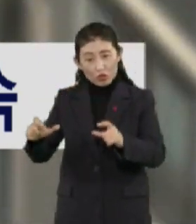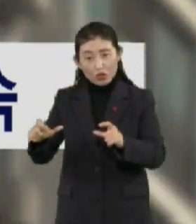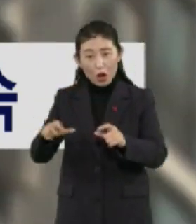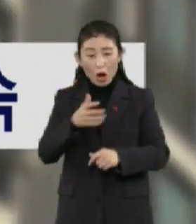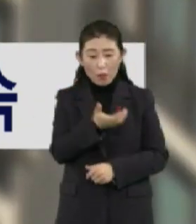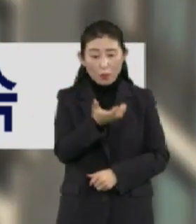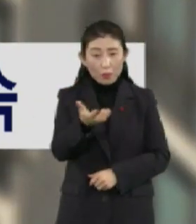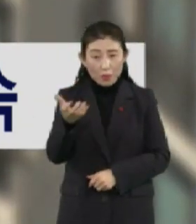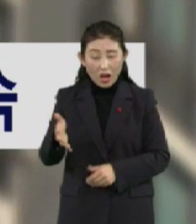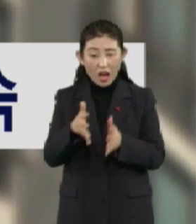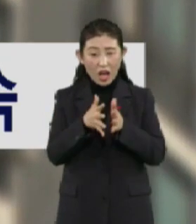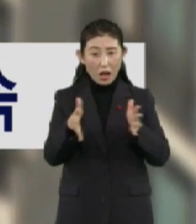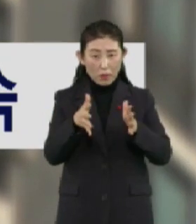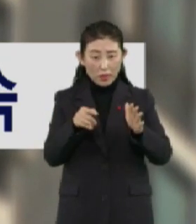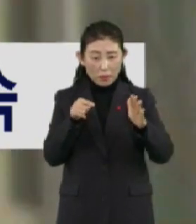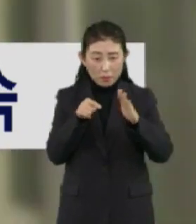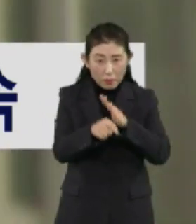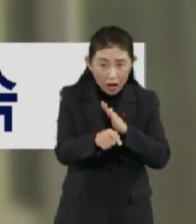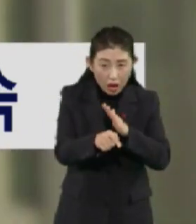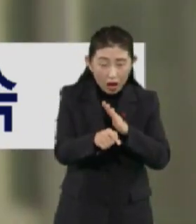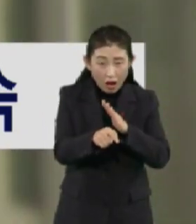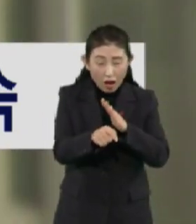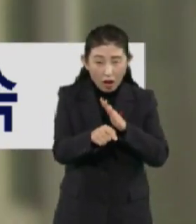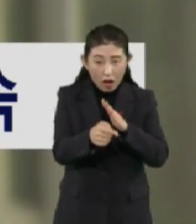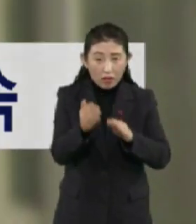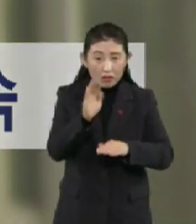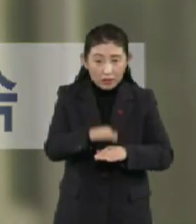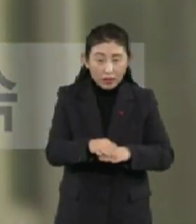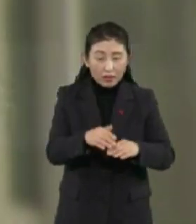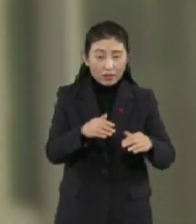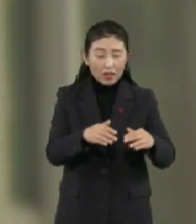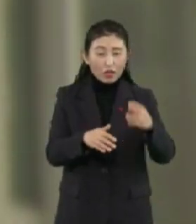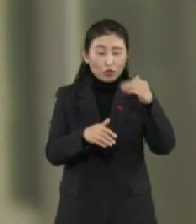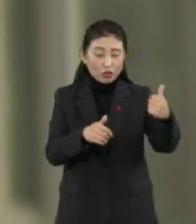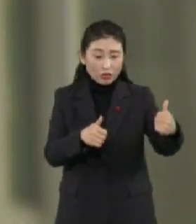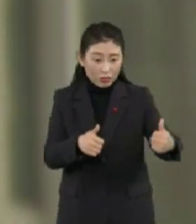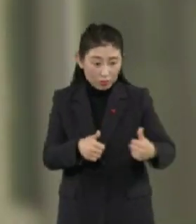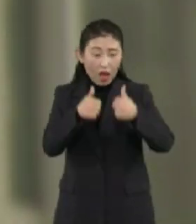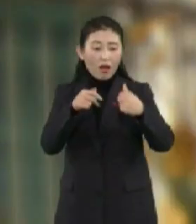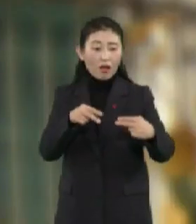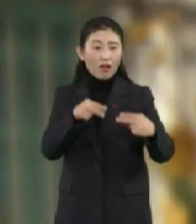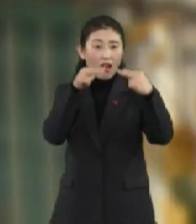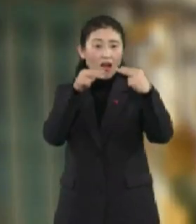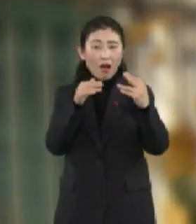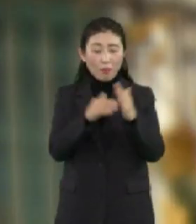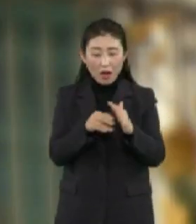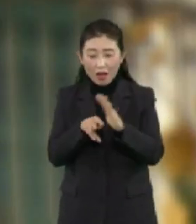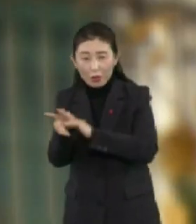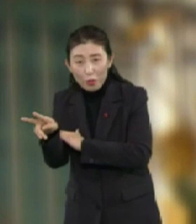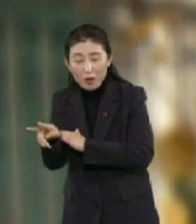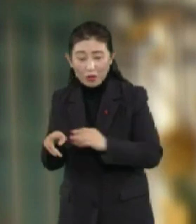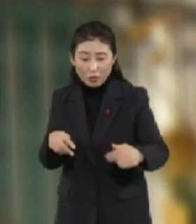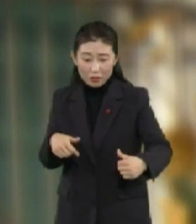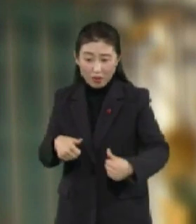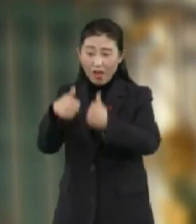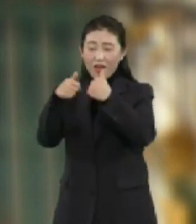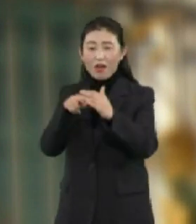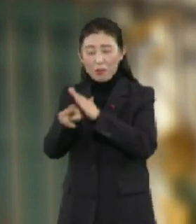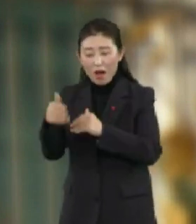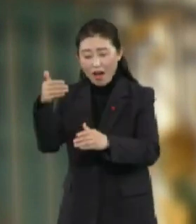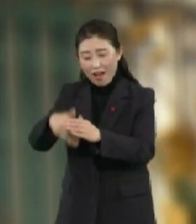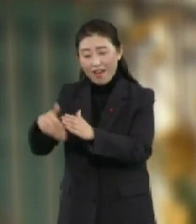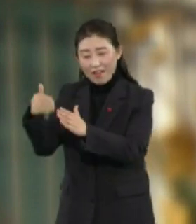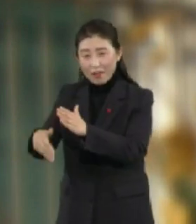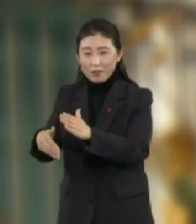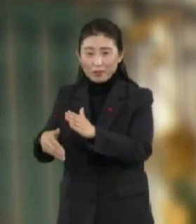문화동 일대 아파트에 침입을 시도했는데 범행을 할 때마다 아파트 안에 있던 주민들과 마주쳐 미수에 그치고